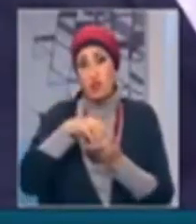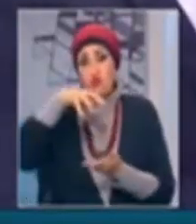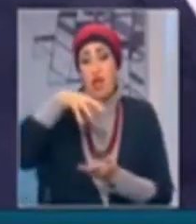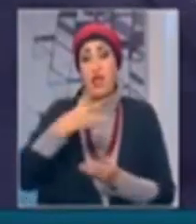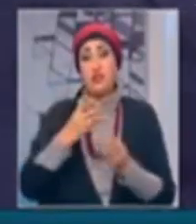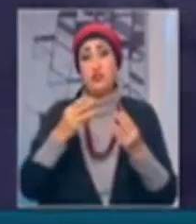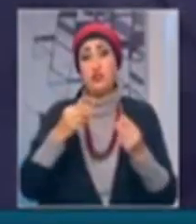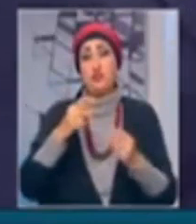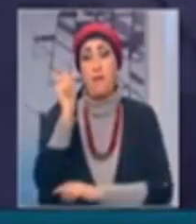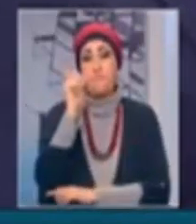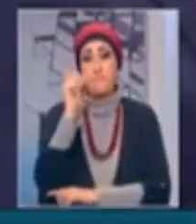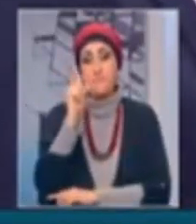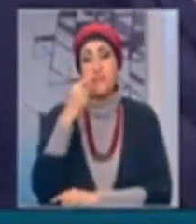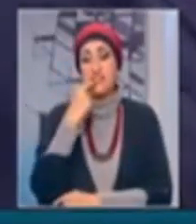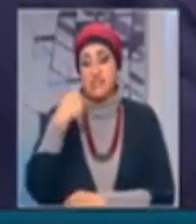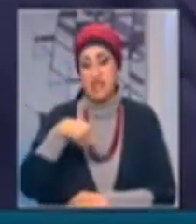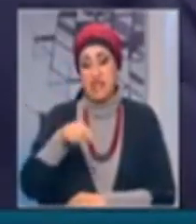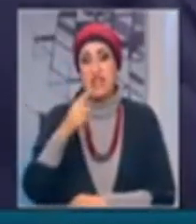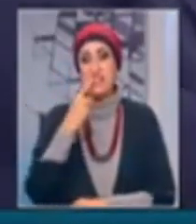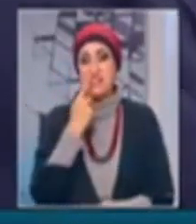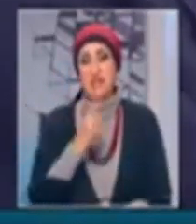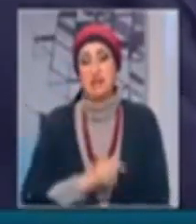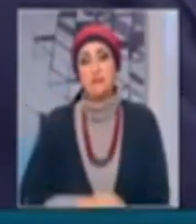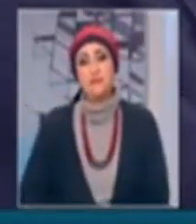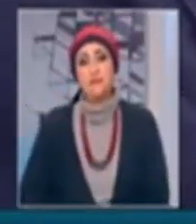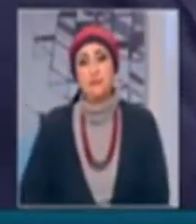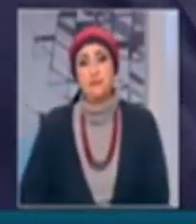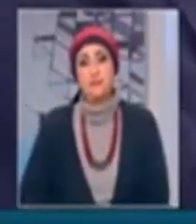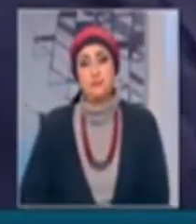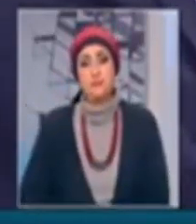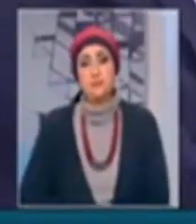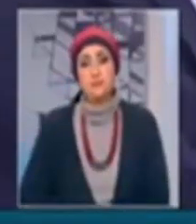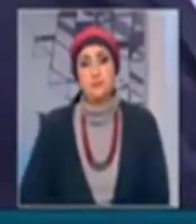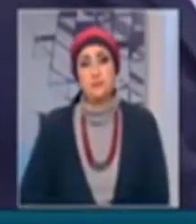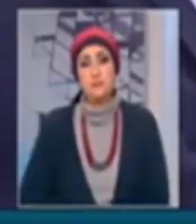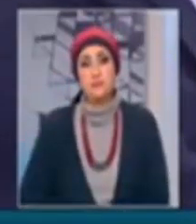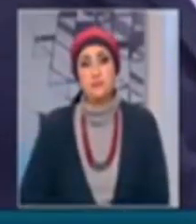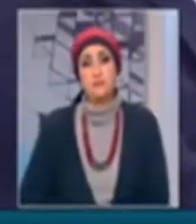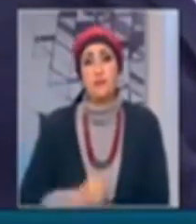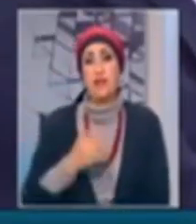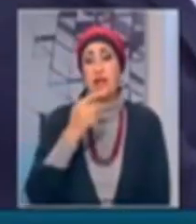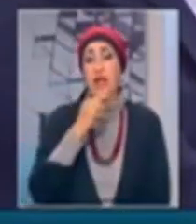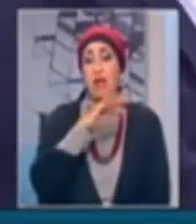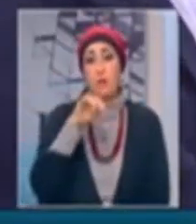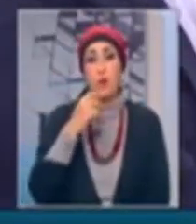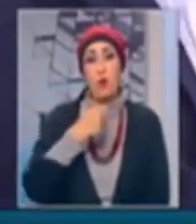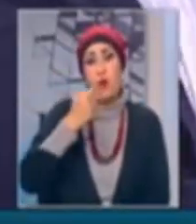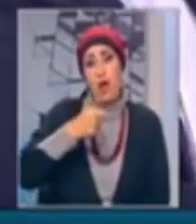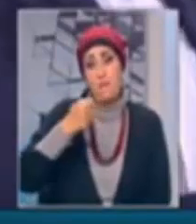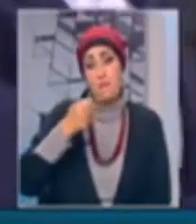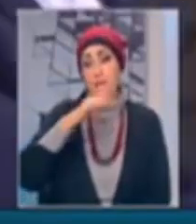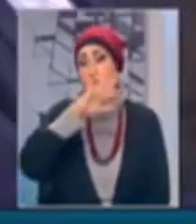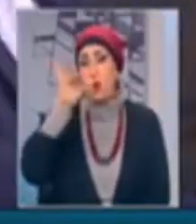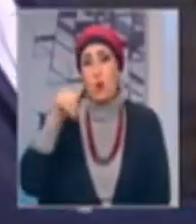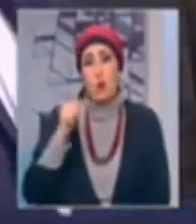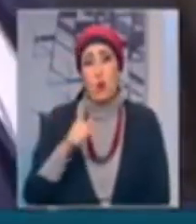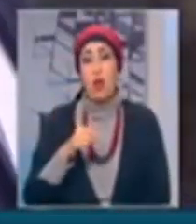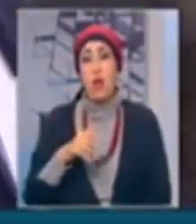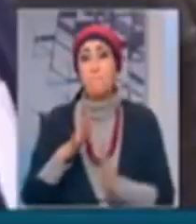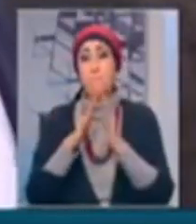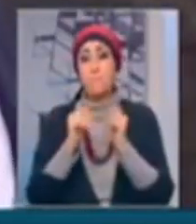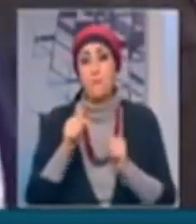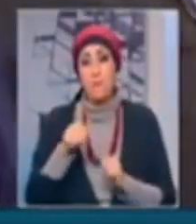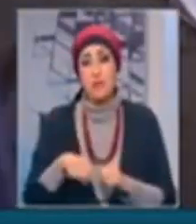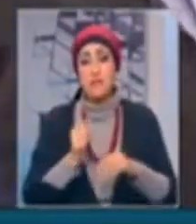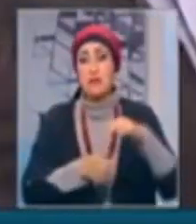عديد من المساجد خلال هذا العام؟ وأولا يعني نهنئ مصر قيادة